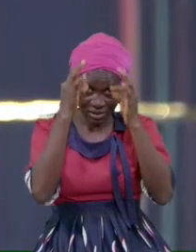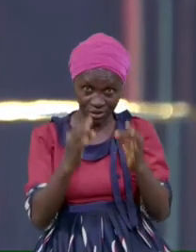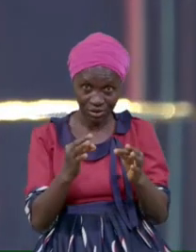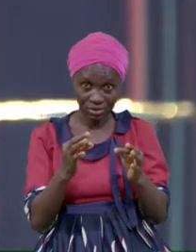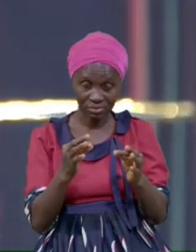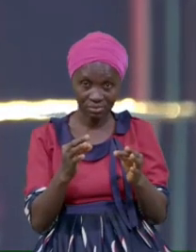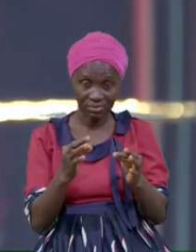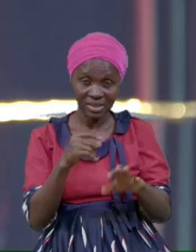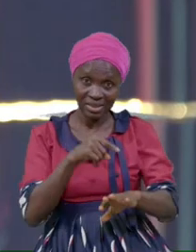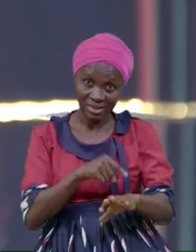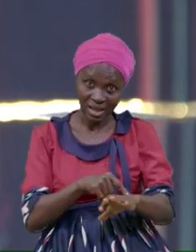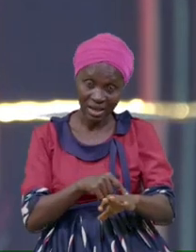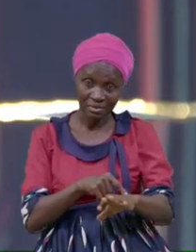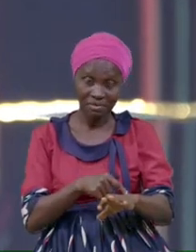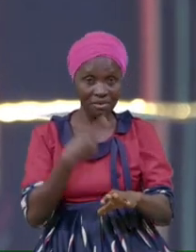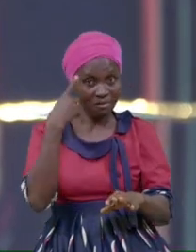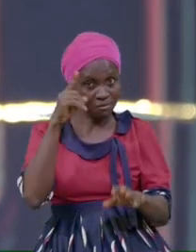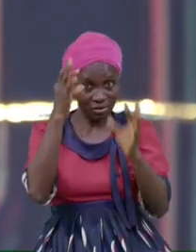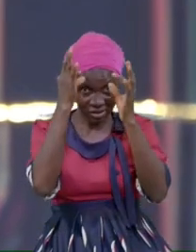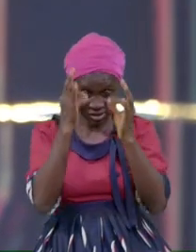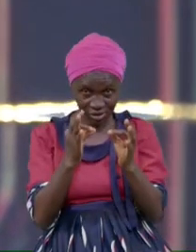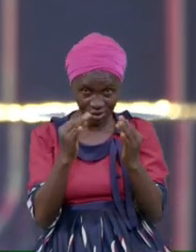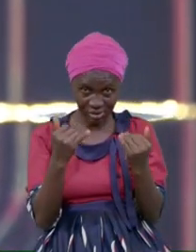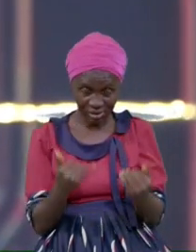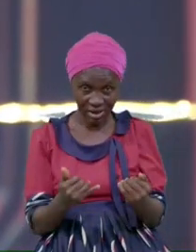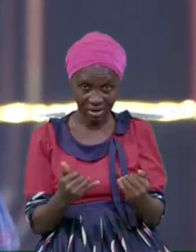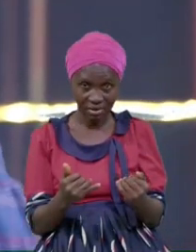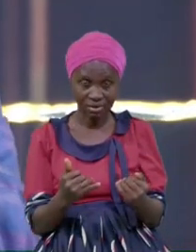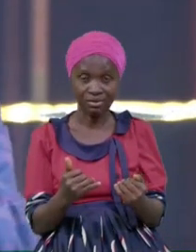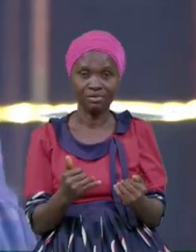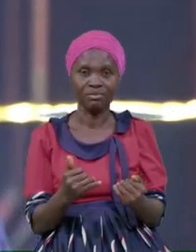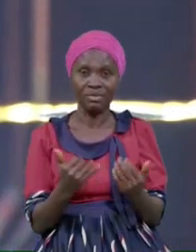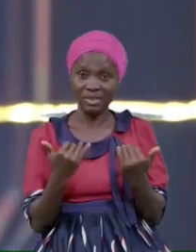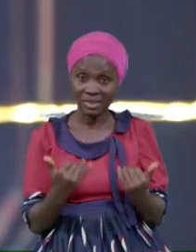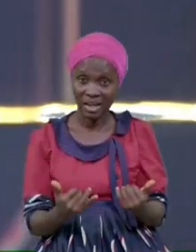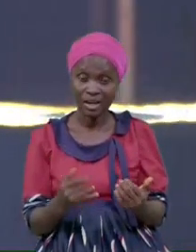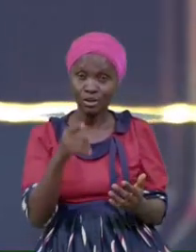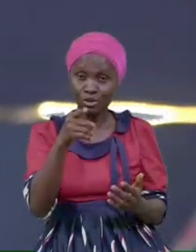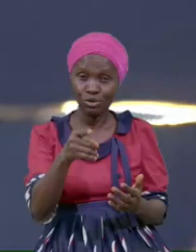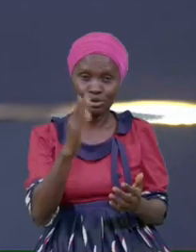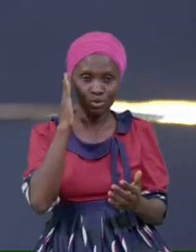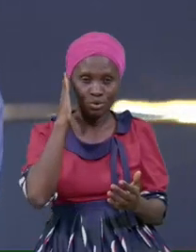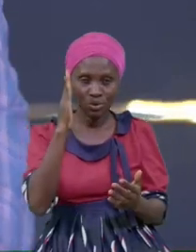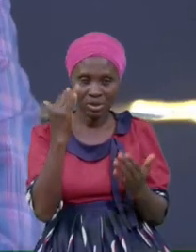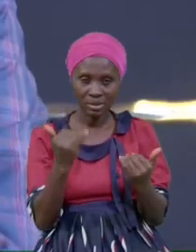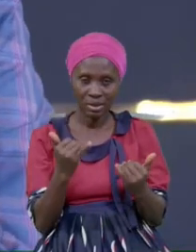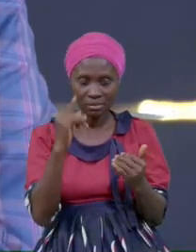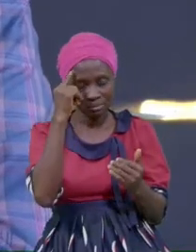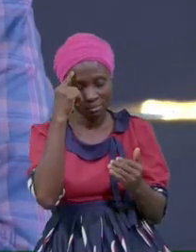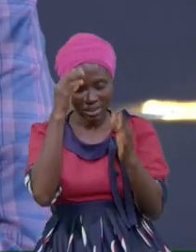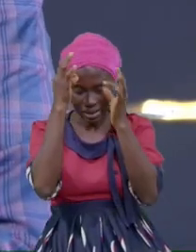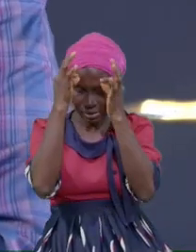Est-ce que tu as décidé? La tête baissée, les yeux fermés. La grâce de Dieu maintenant a